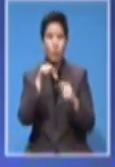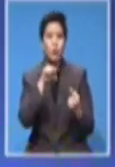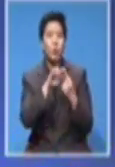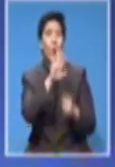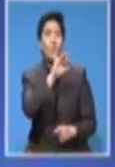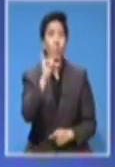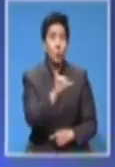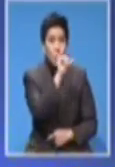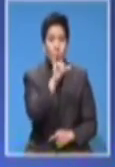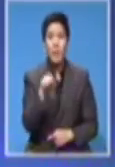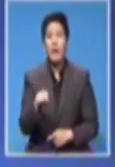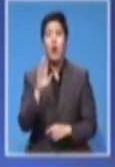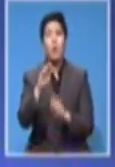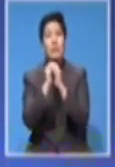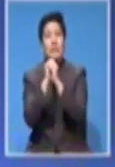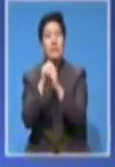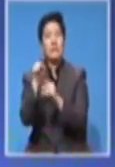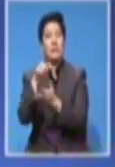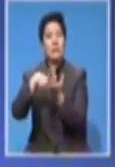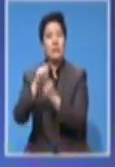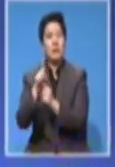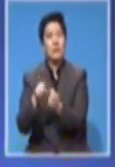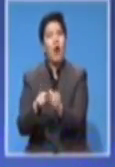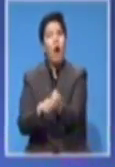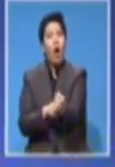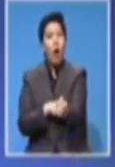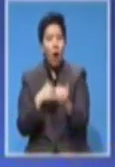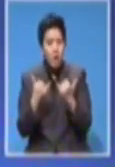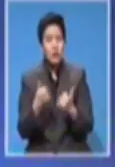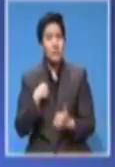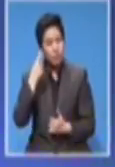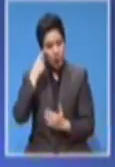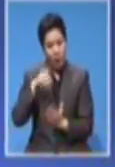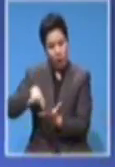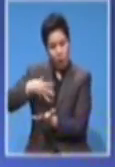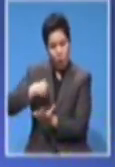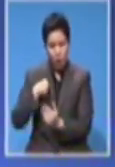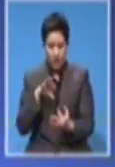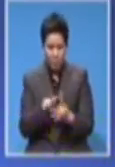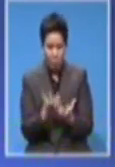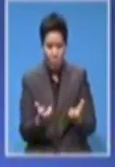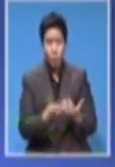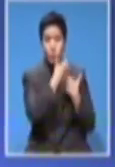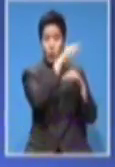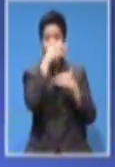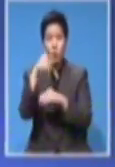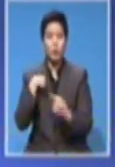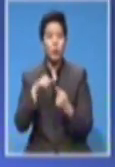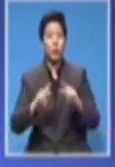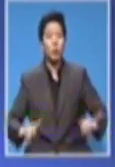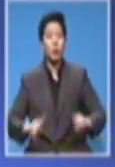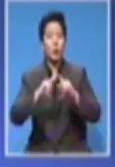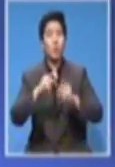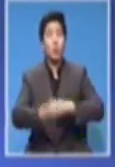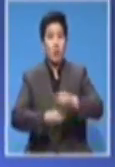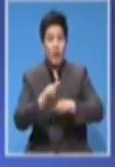อเชียเช่นจีนที่เศรษฐกิจก็เริ่มชะลอตัวอย่างไรก็ตามผมได้รับรายงานสถานการณ์การส่งออกล่าสุดจากกระทรวงพาณิชย์นะครับว่าการส่ง